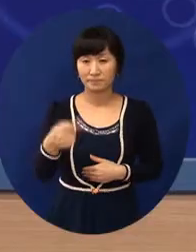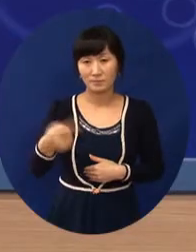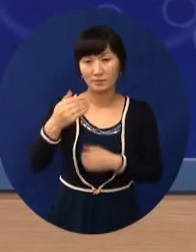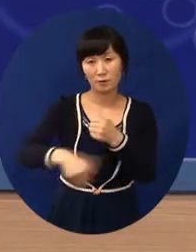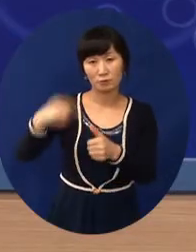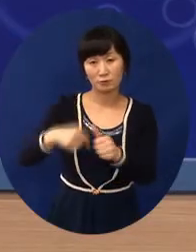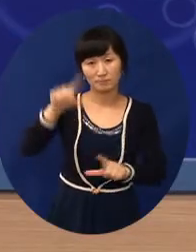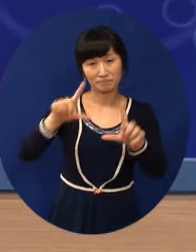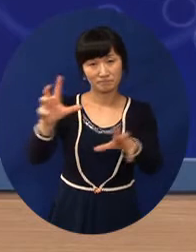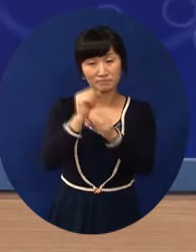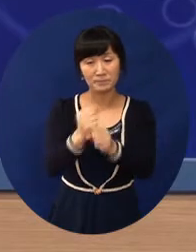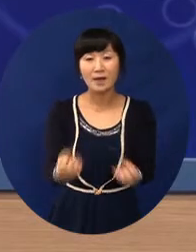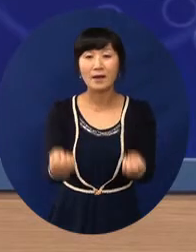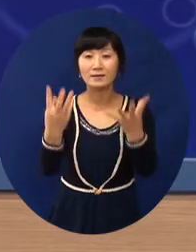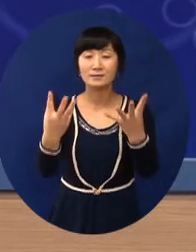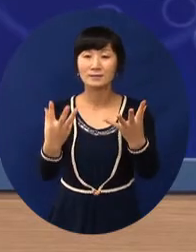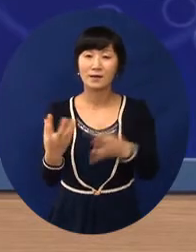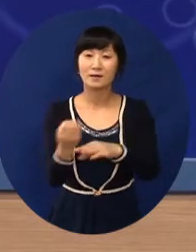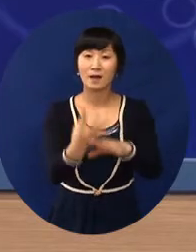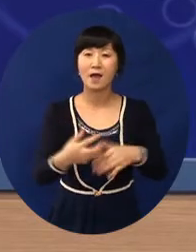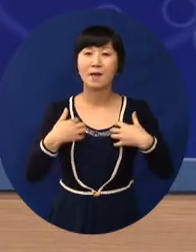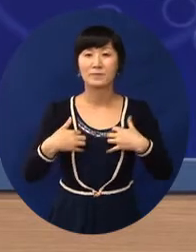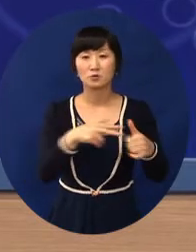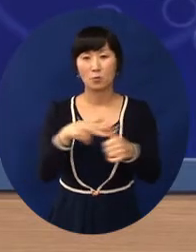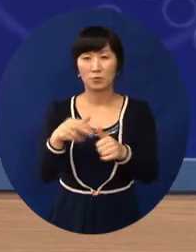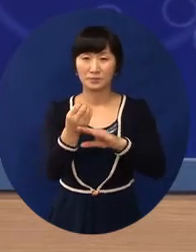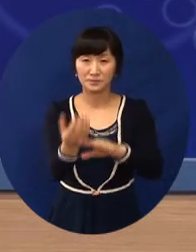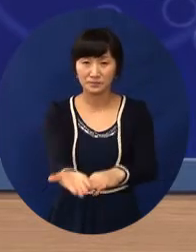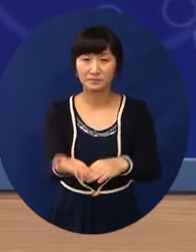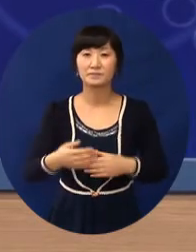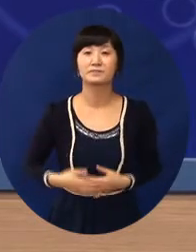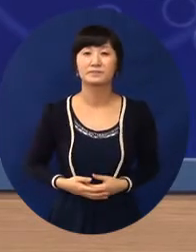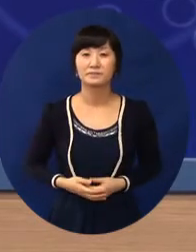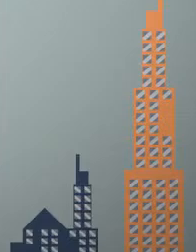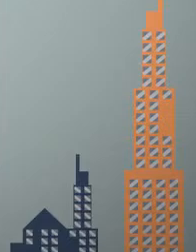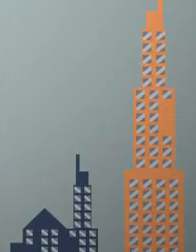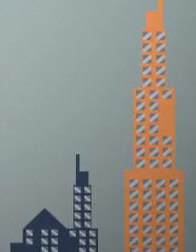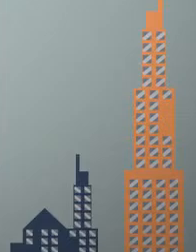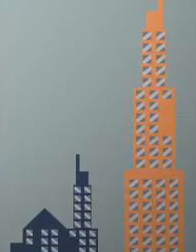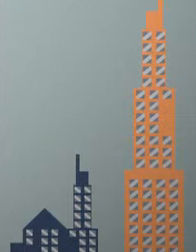다음은 대구교육의 주요 일정과 행사를 안내해드리는 해피정보통입니다.